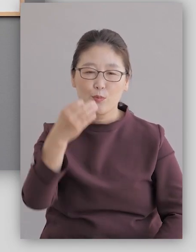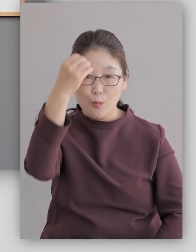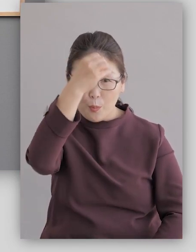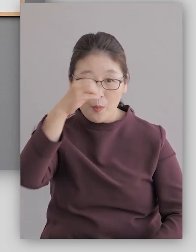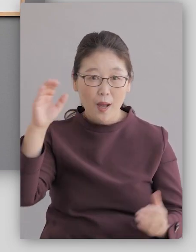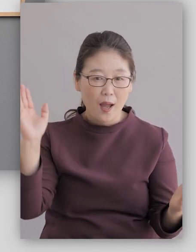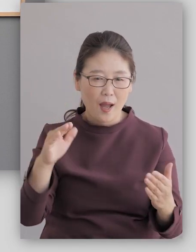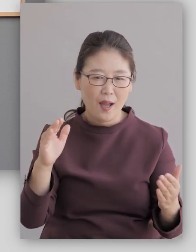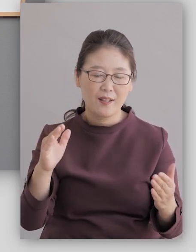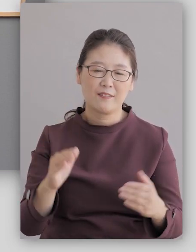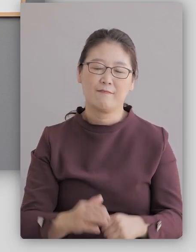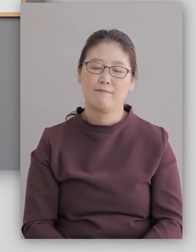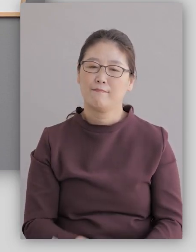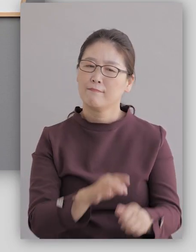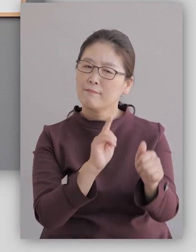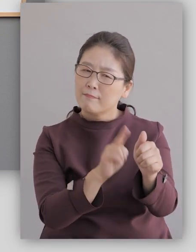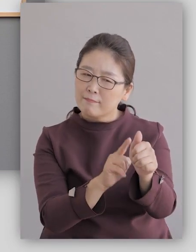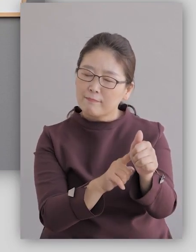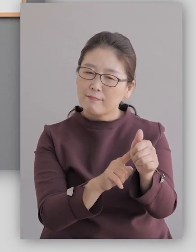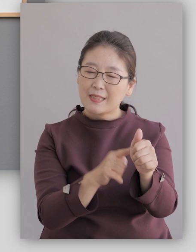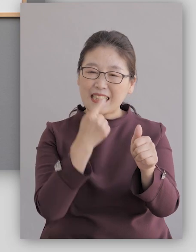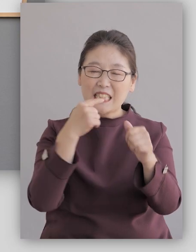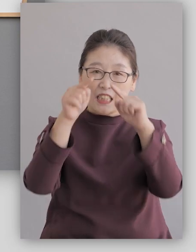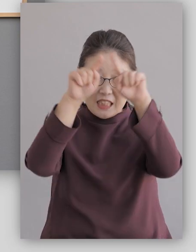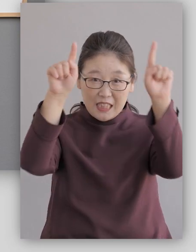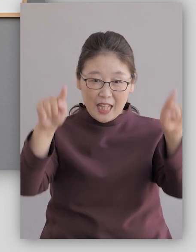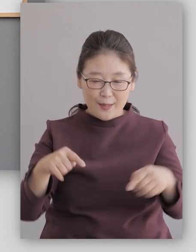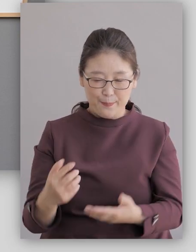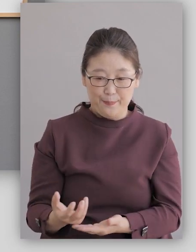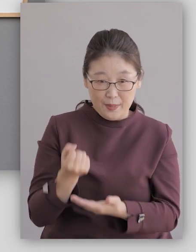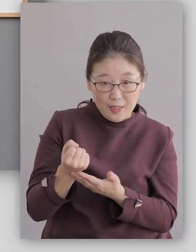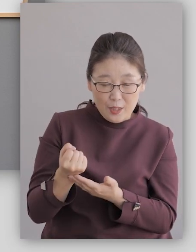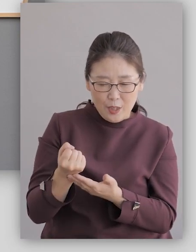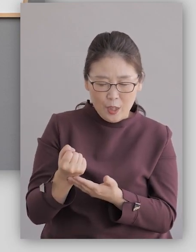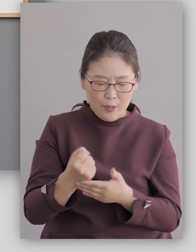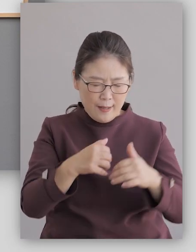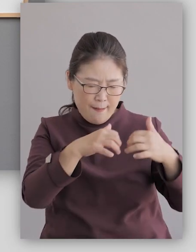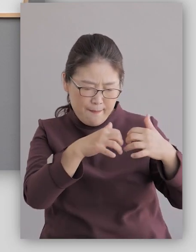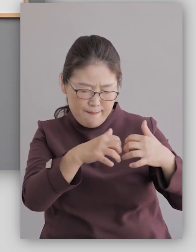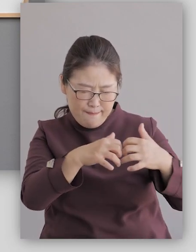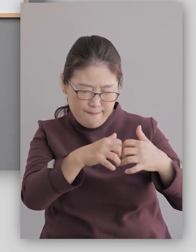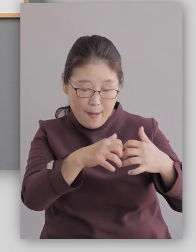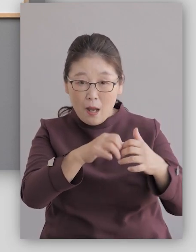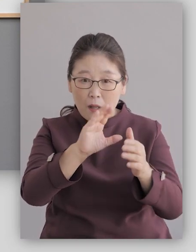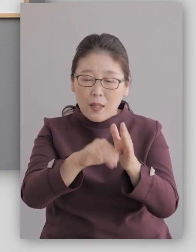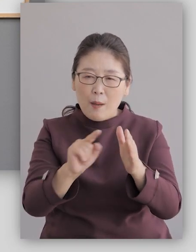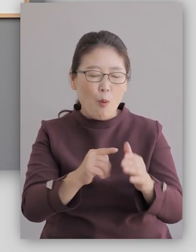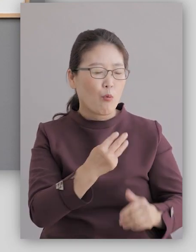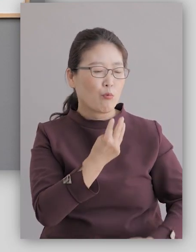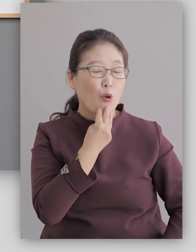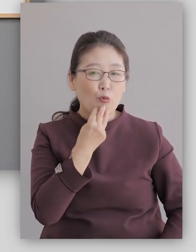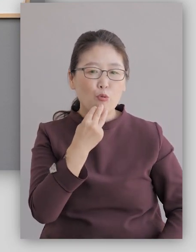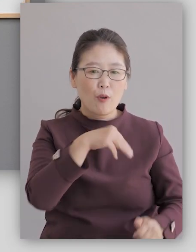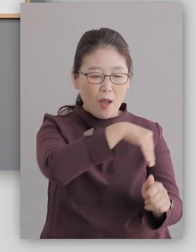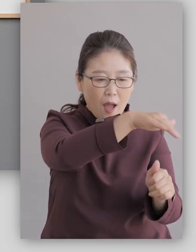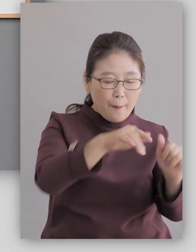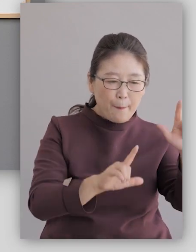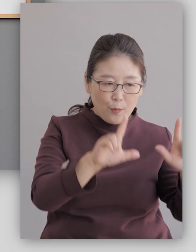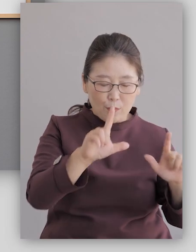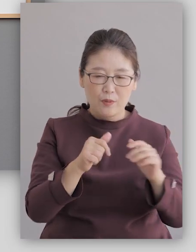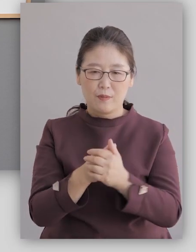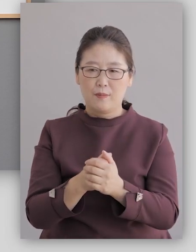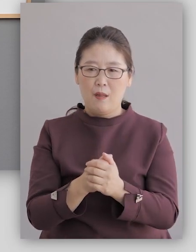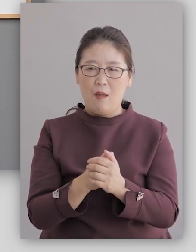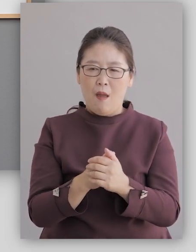고등학생이었습니다. 그는 이렇게 스케치북을 들고 이 전쟁 시기에 서울의 장면들과 그다음 피난의